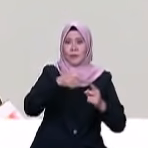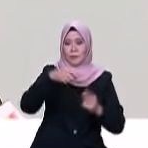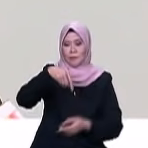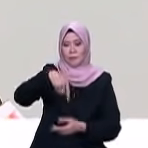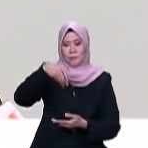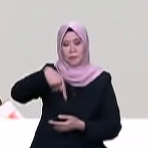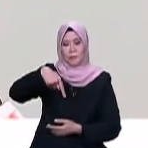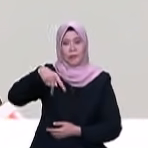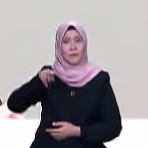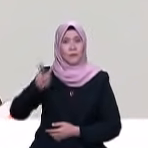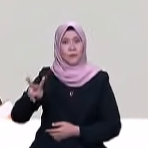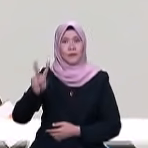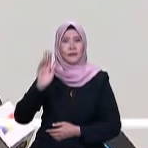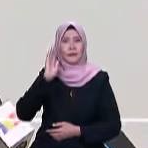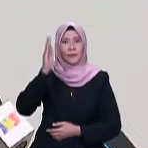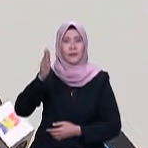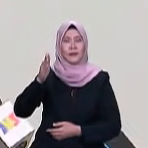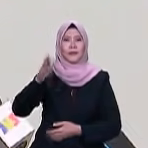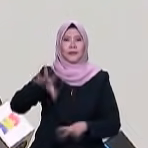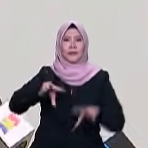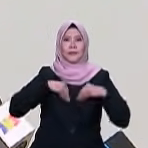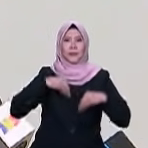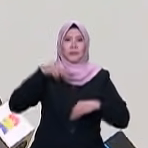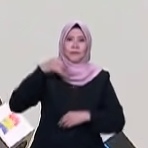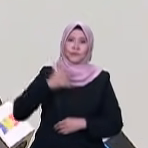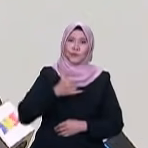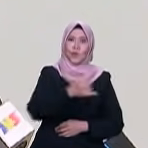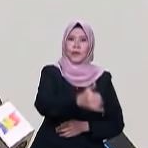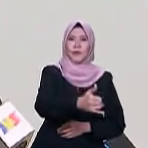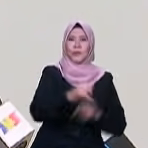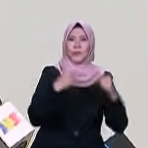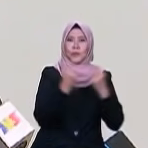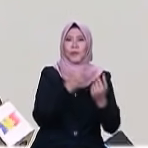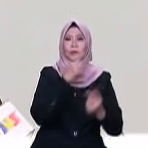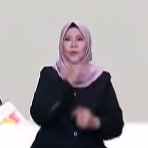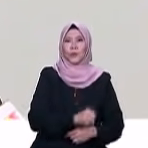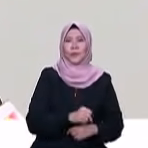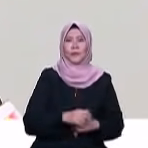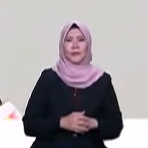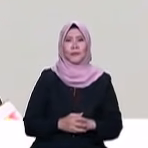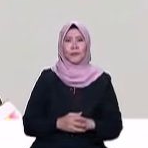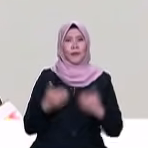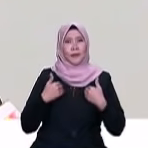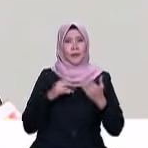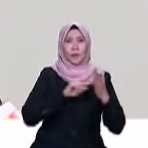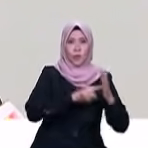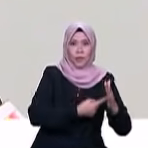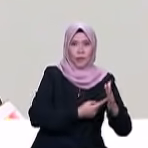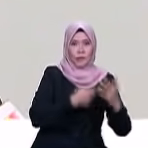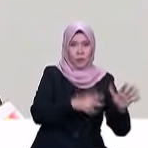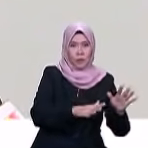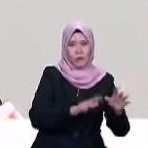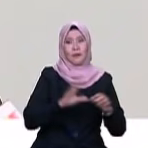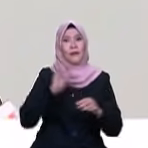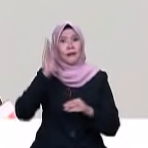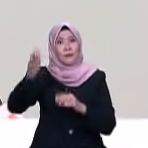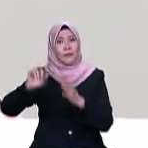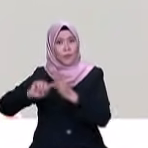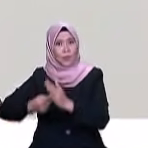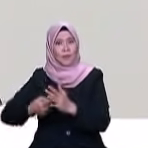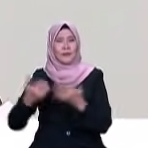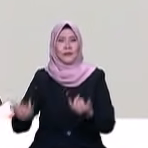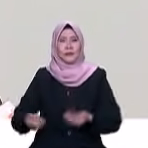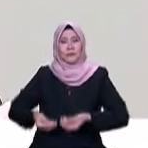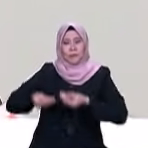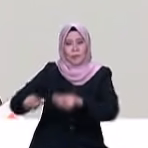PPV-PPV yang akan menerima walk-in untuk golongan warga emas. Ada yang sudah mula, ada yang akan mula, dan kita telah serah dan turunkan